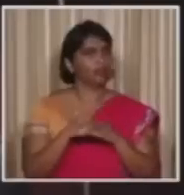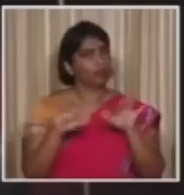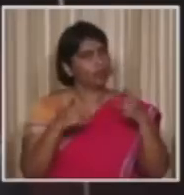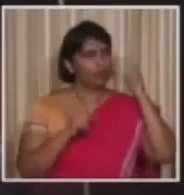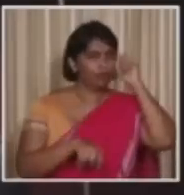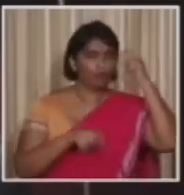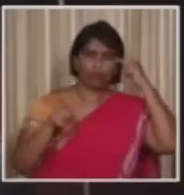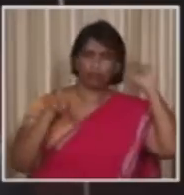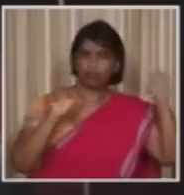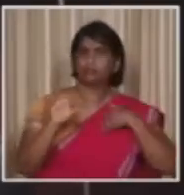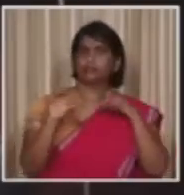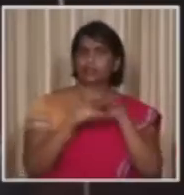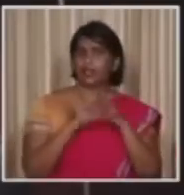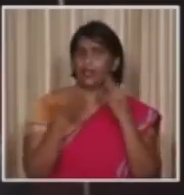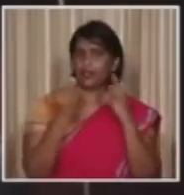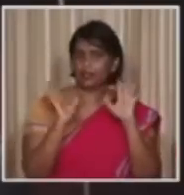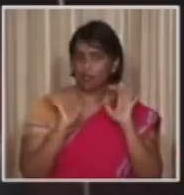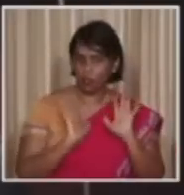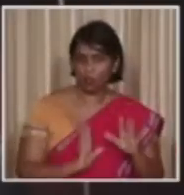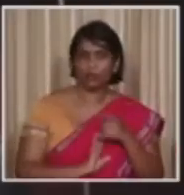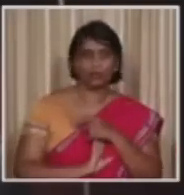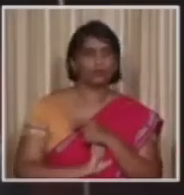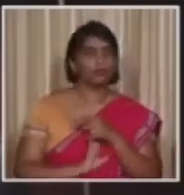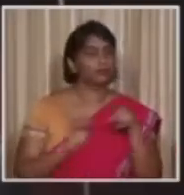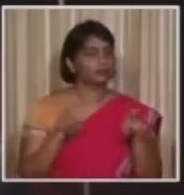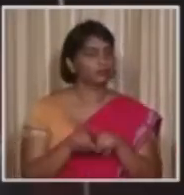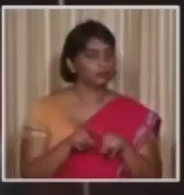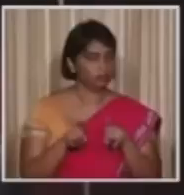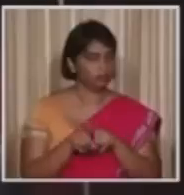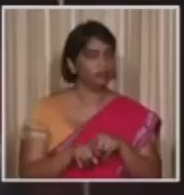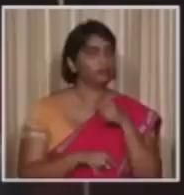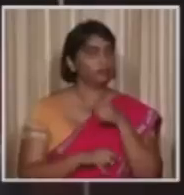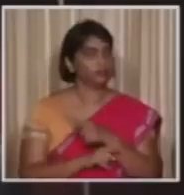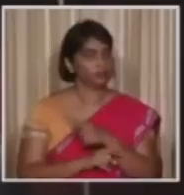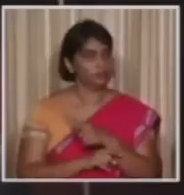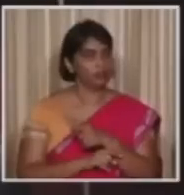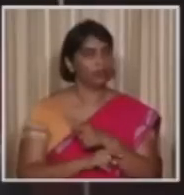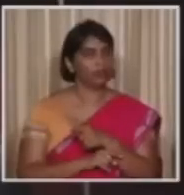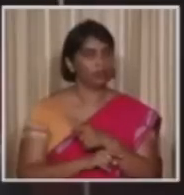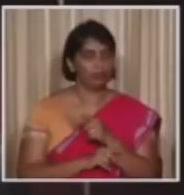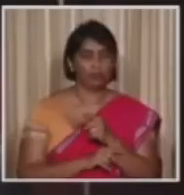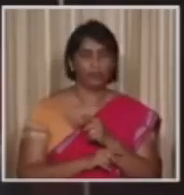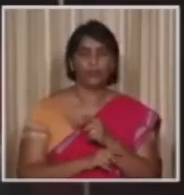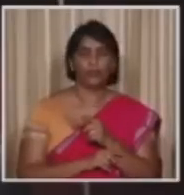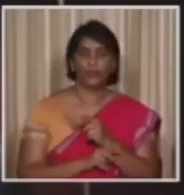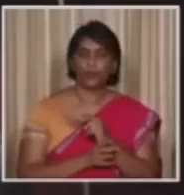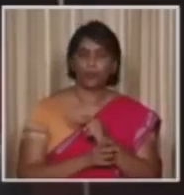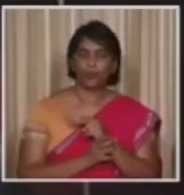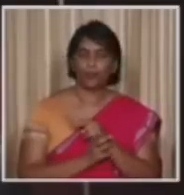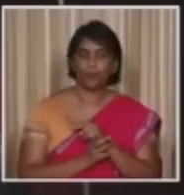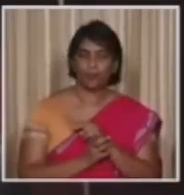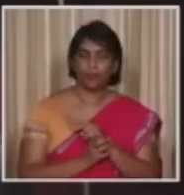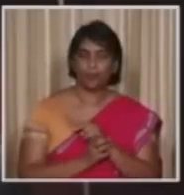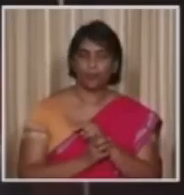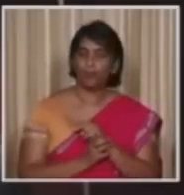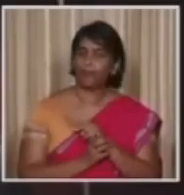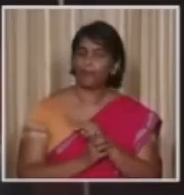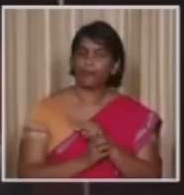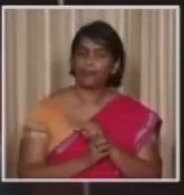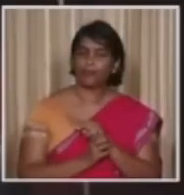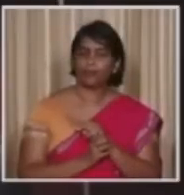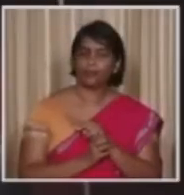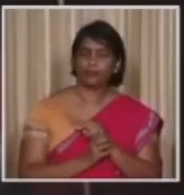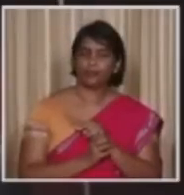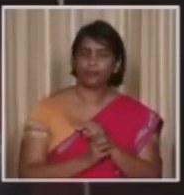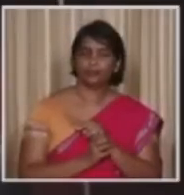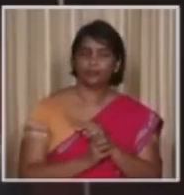කෙනෙක් වෙනුවෙන් පෙනී හිටින්න නිදහස තියෙන්න ඕනේ. එතකොට මෙතන හරිද? In the 8th UN Congress on the Prevention